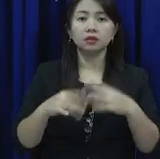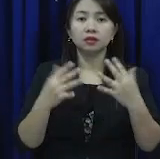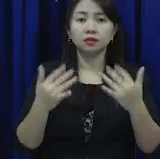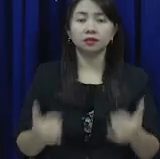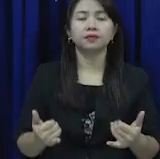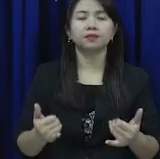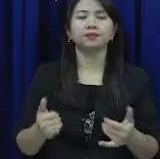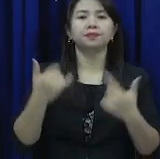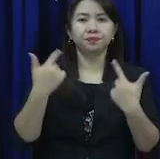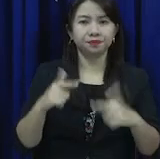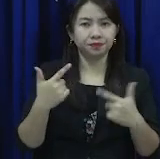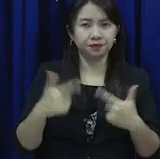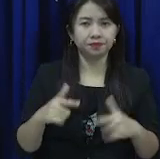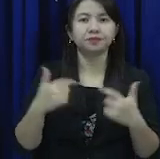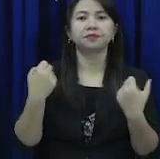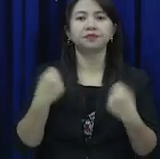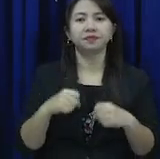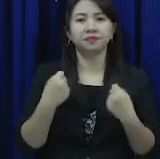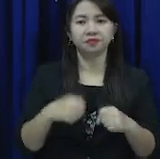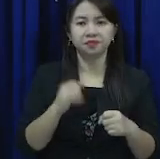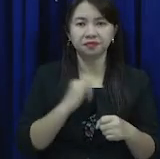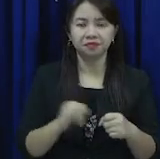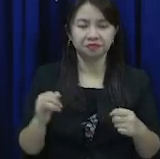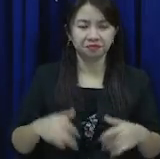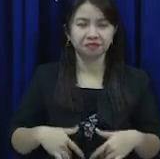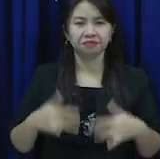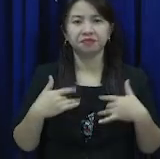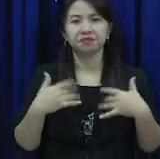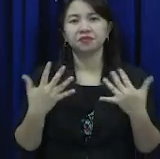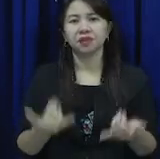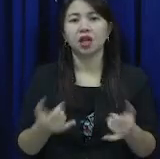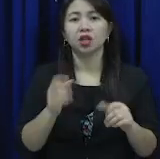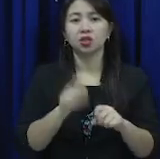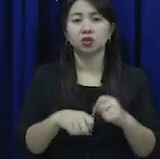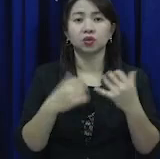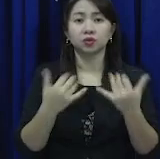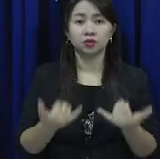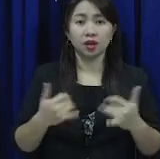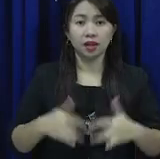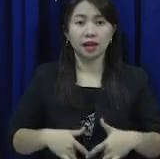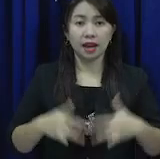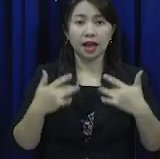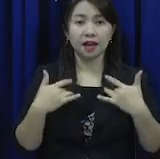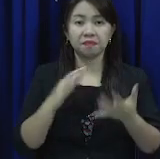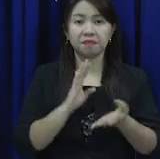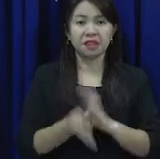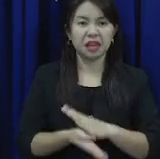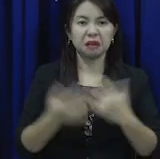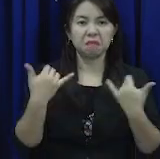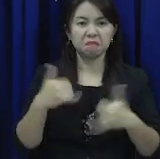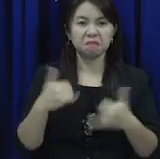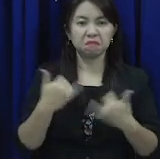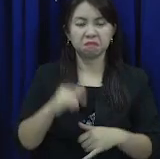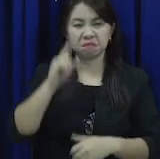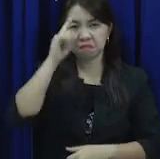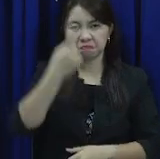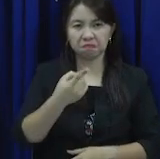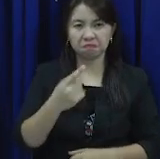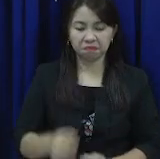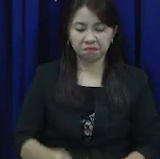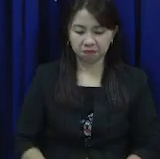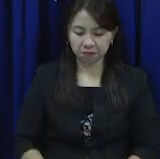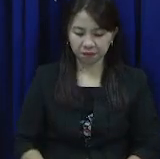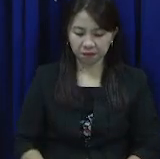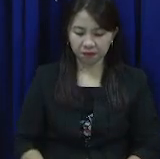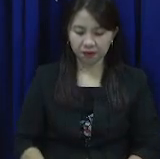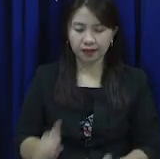ngayon ang buhay laruan na lang nakuha niyo yung konsepto bakit doon bumagsak kahit anong sabihin yung paliwanag saakin